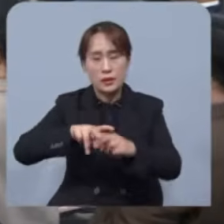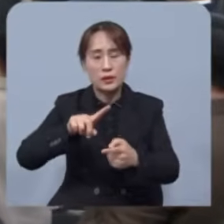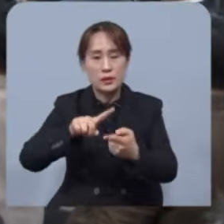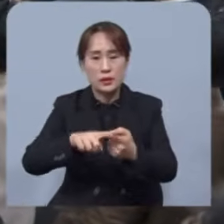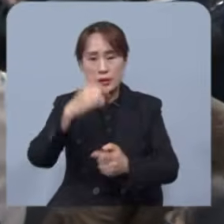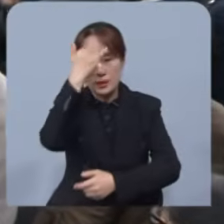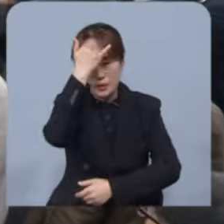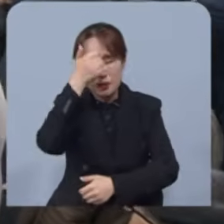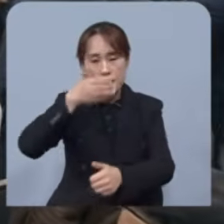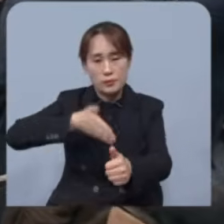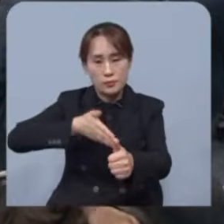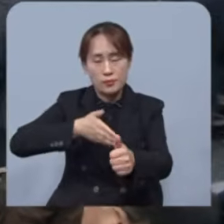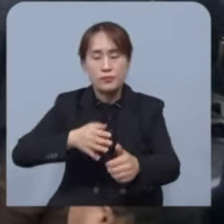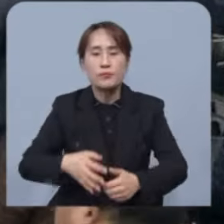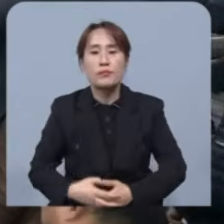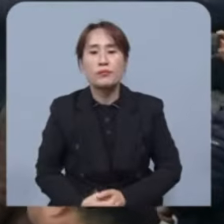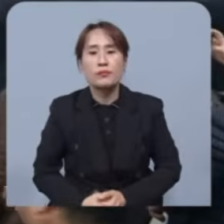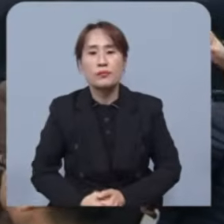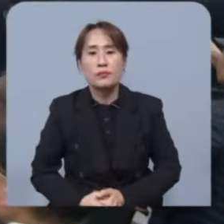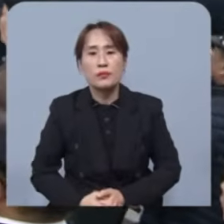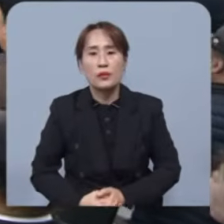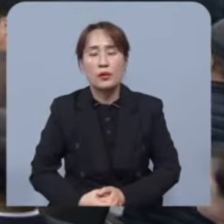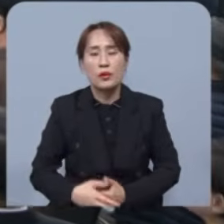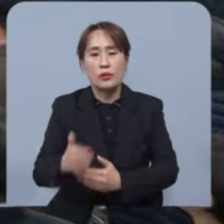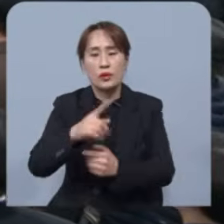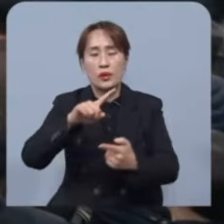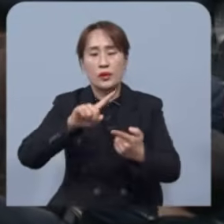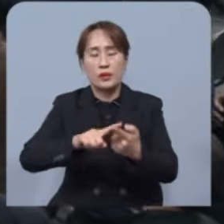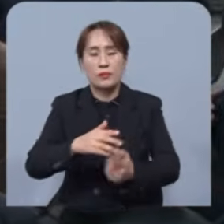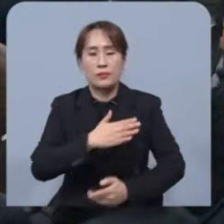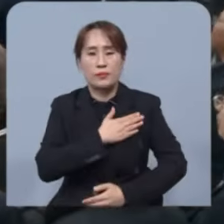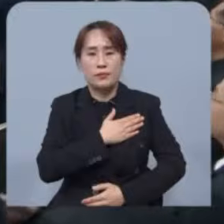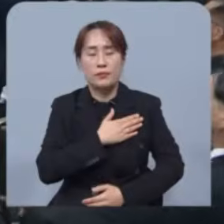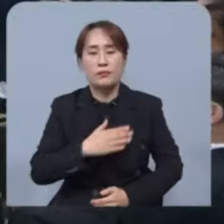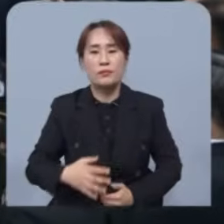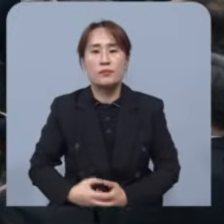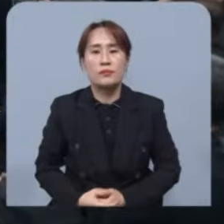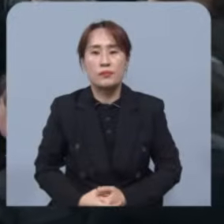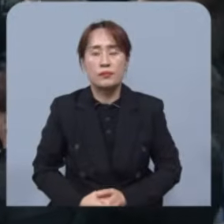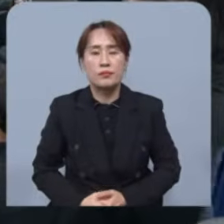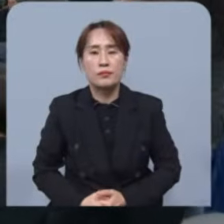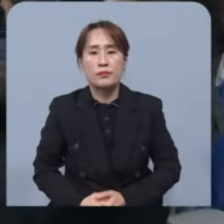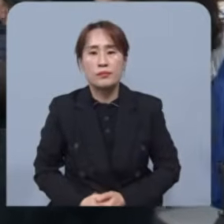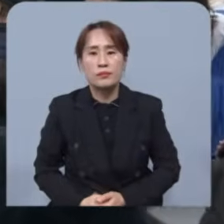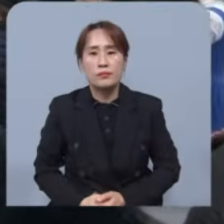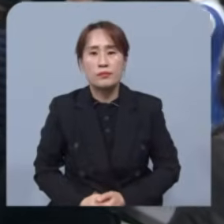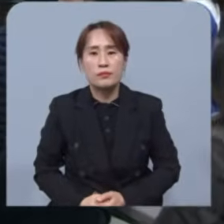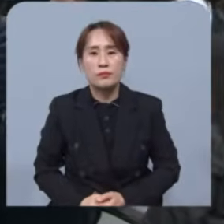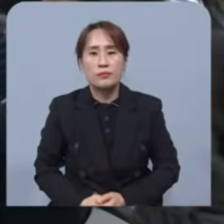예를 갖춰주시면 되겠습니다. 국기에 대하여 경례.